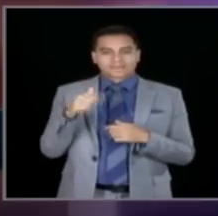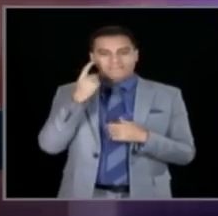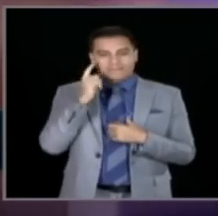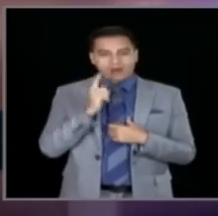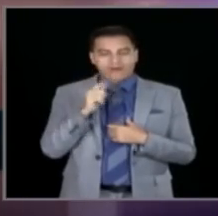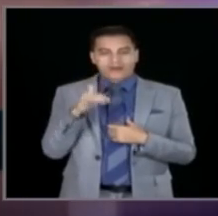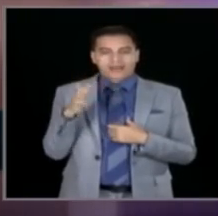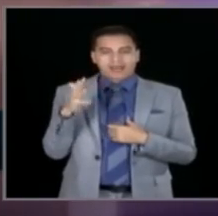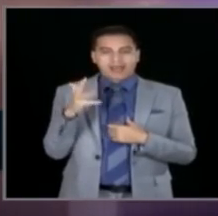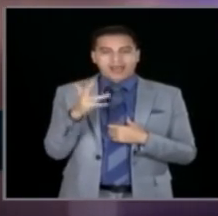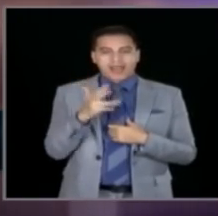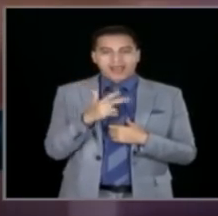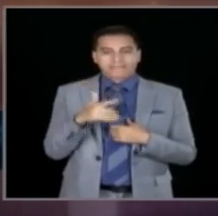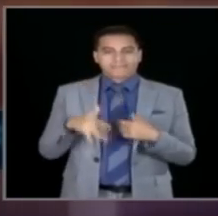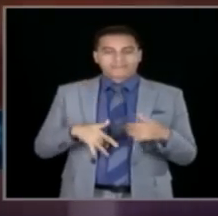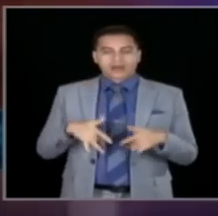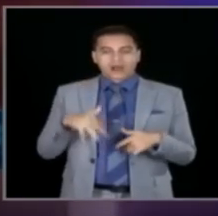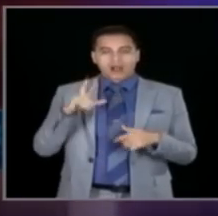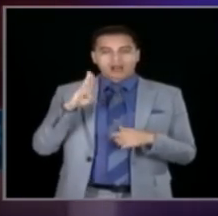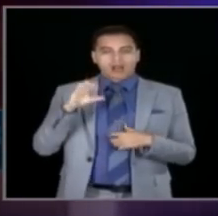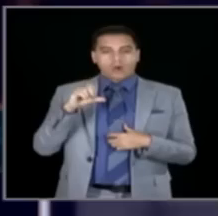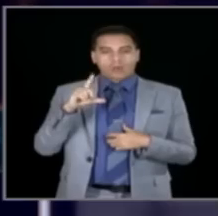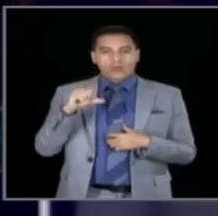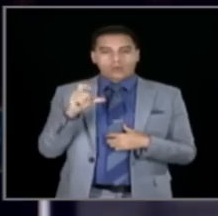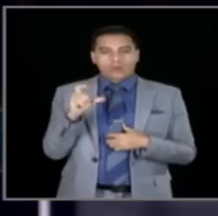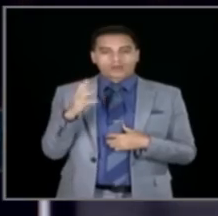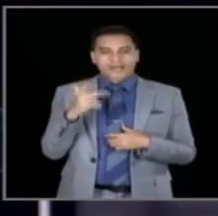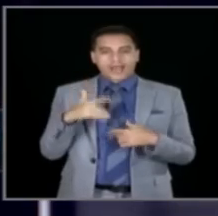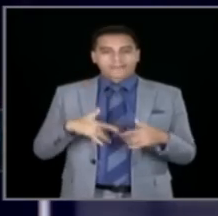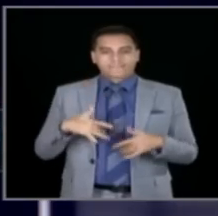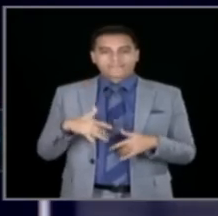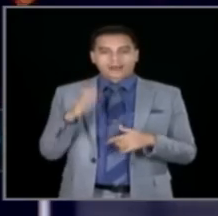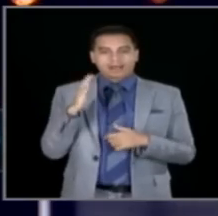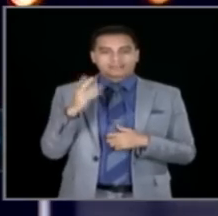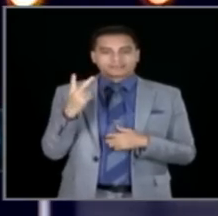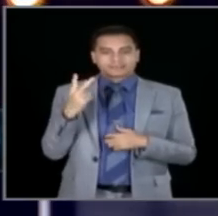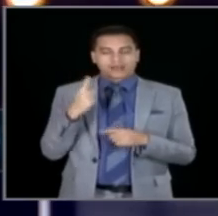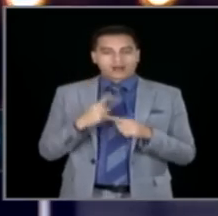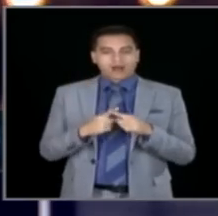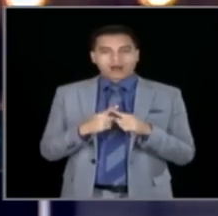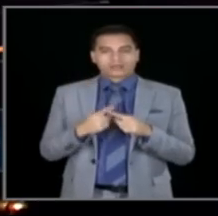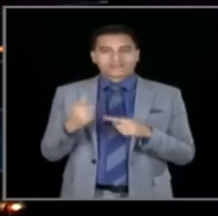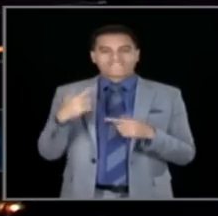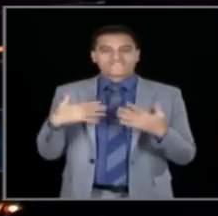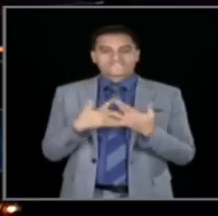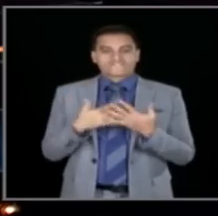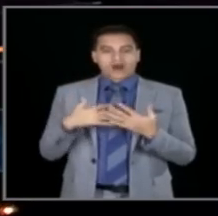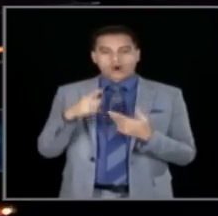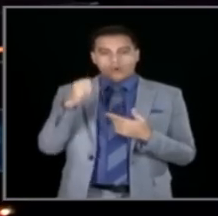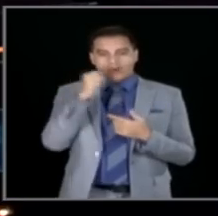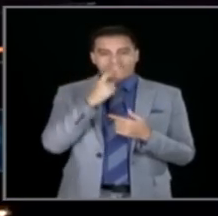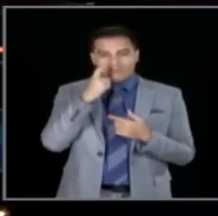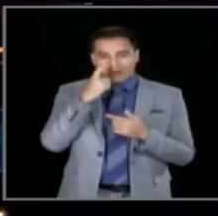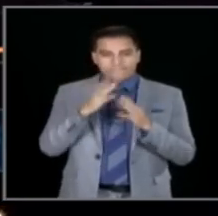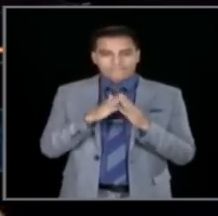باص. كم عدد أجزاء القولون الرئيسية في جسم الإنسان؟ 2. غلط. فرحة هي أغنية الفنان